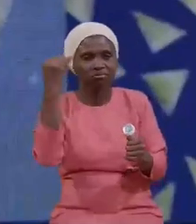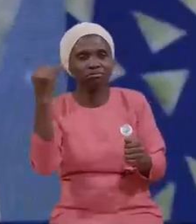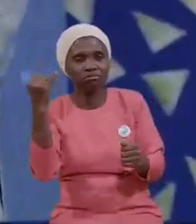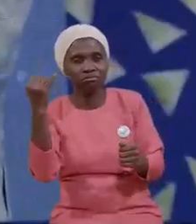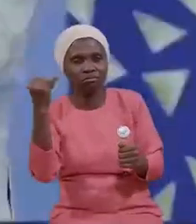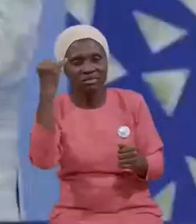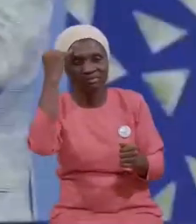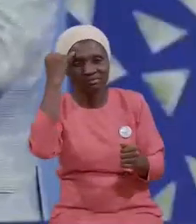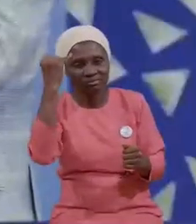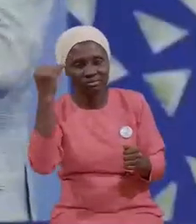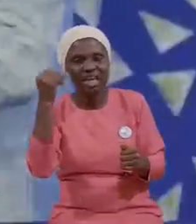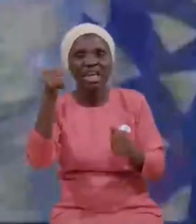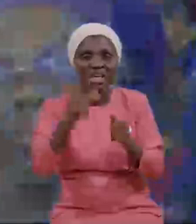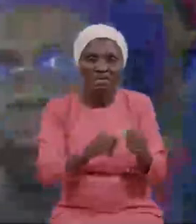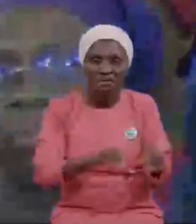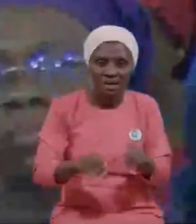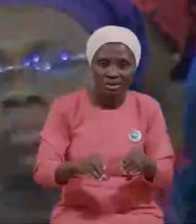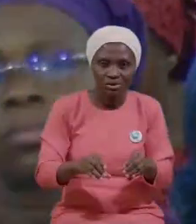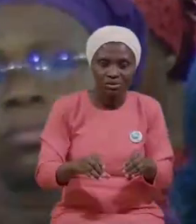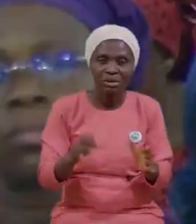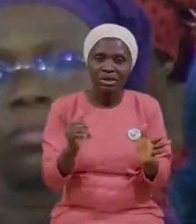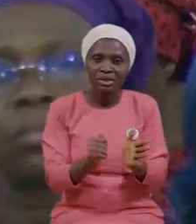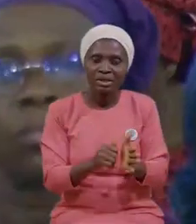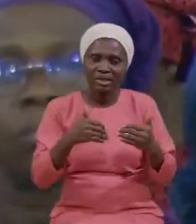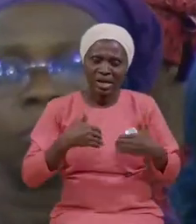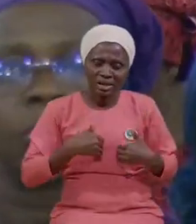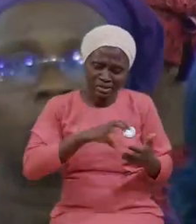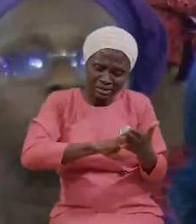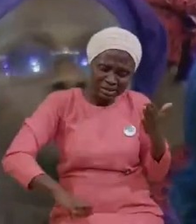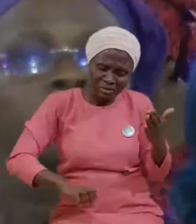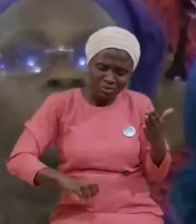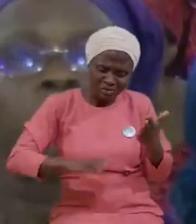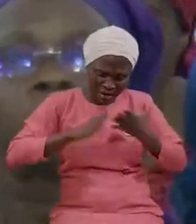action qui a ôté la paix de mon cœur,